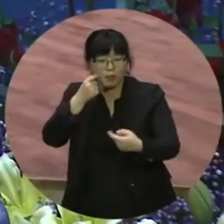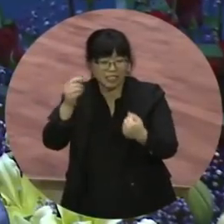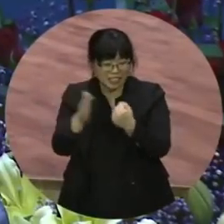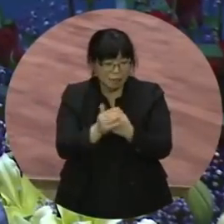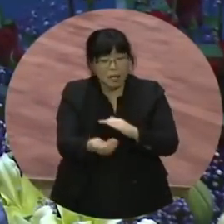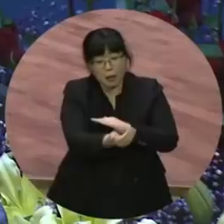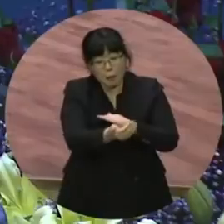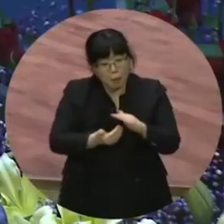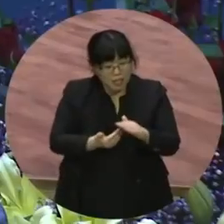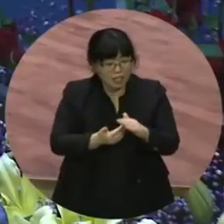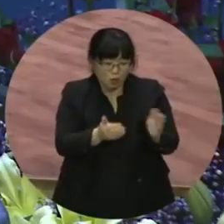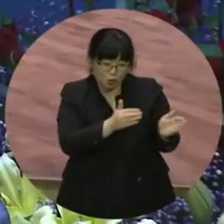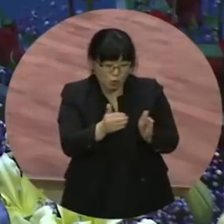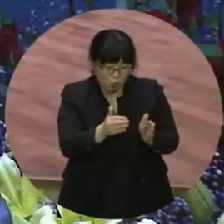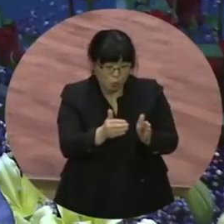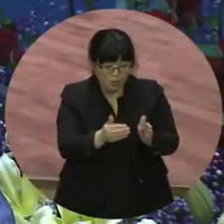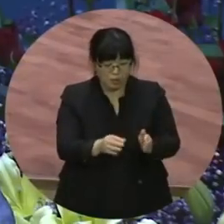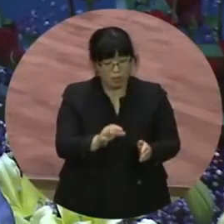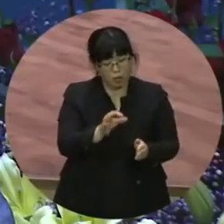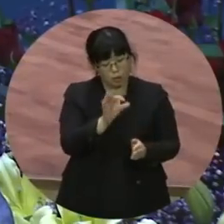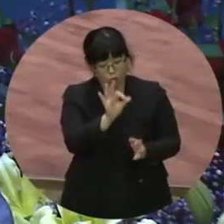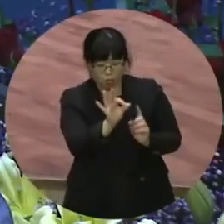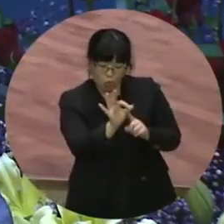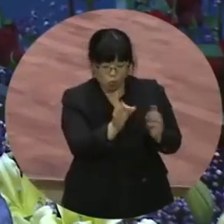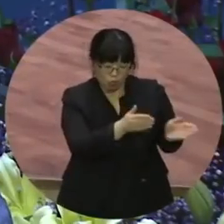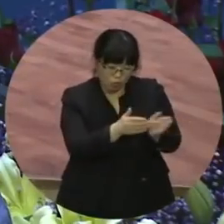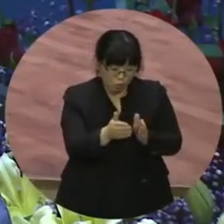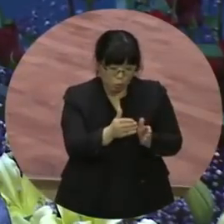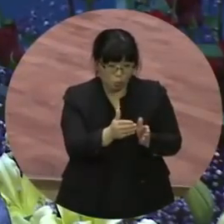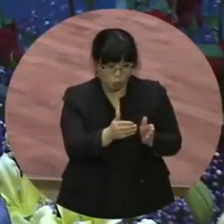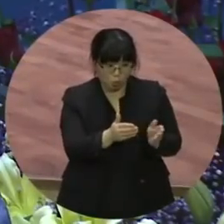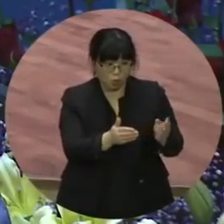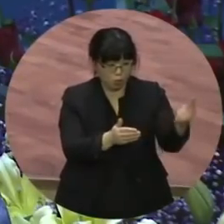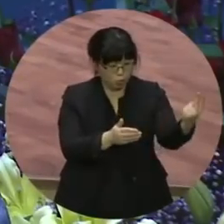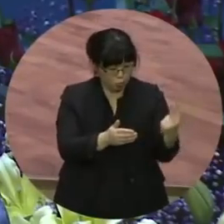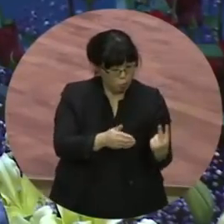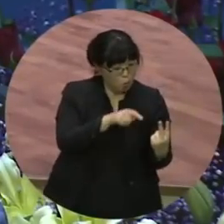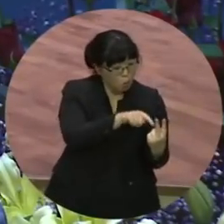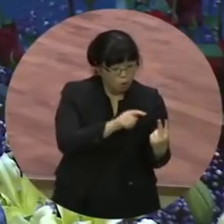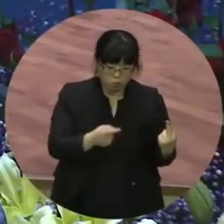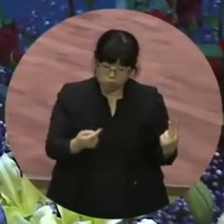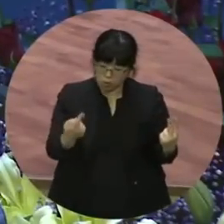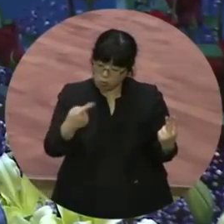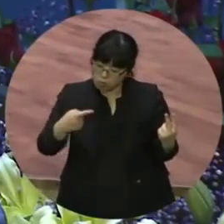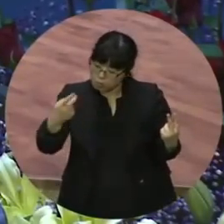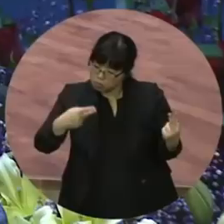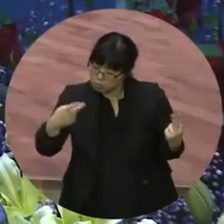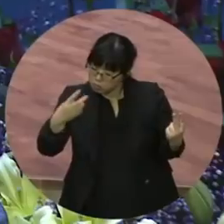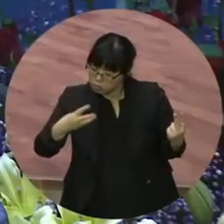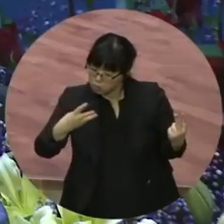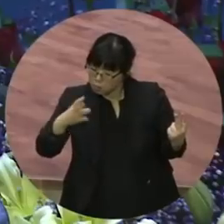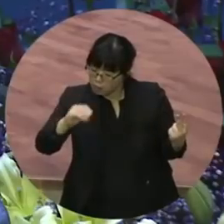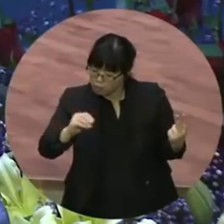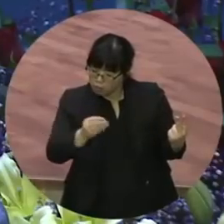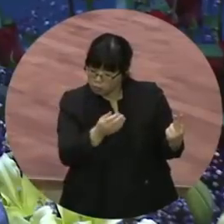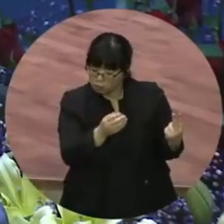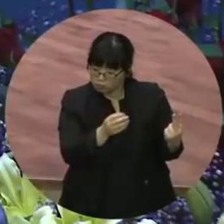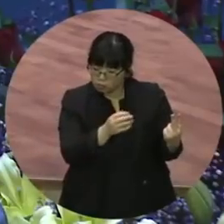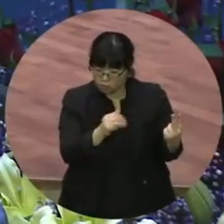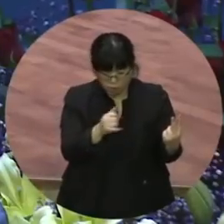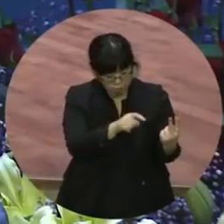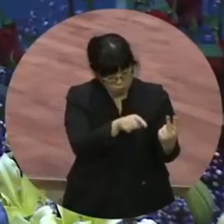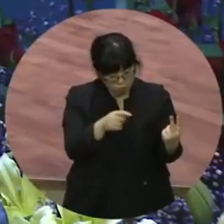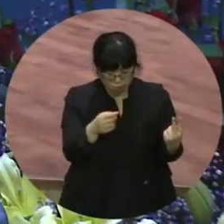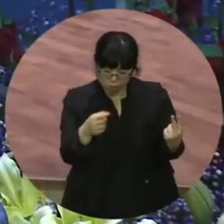보니까 몇천만이더라고. 얼마나 수술을 받는 사람이 힘들고 어려울 그런 상황인데도 불구하고 역시